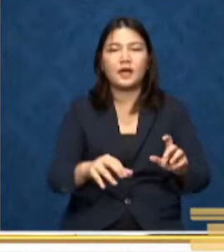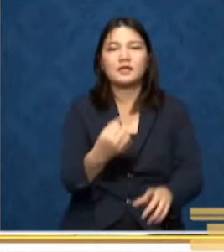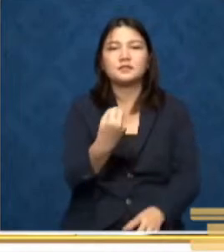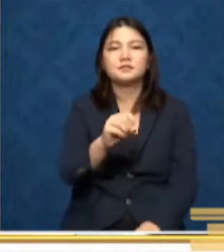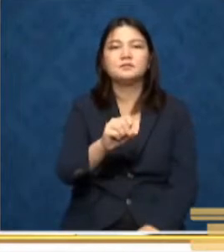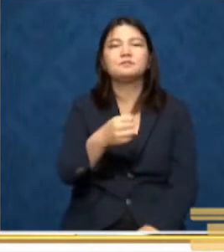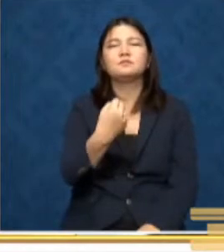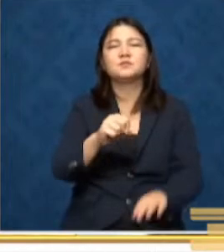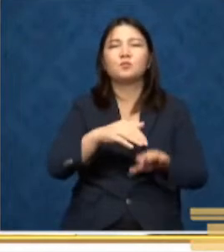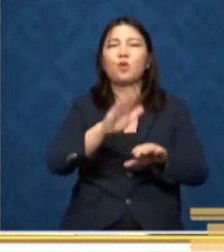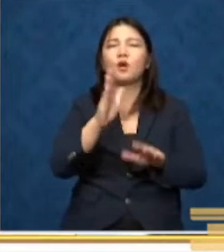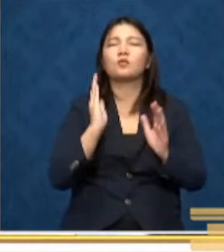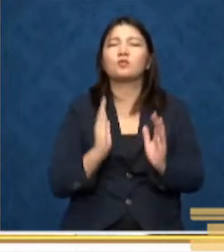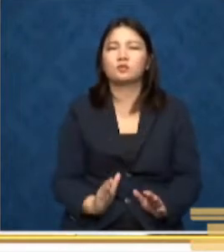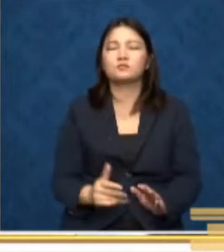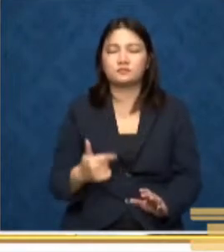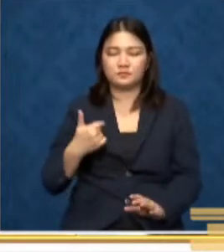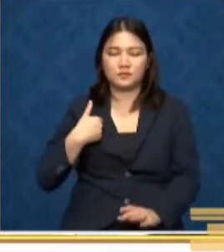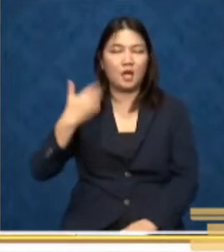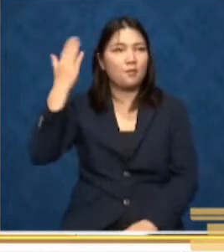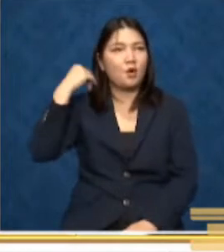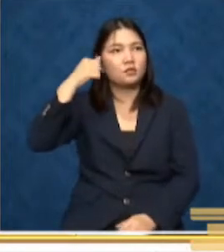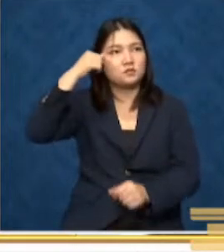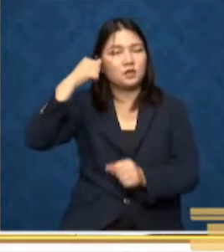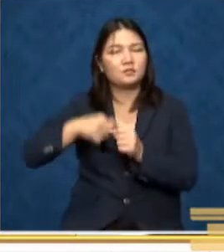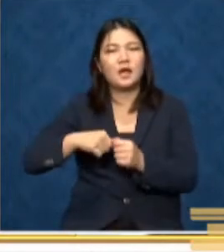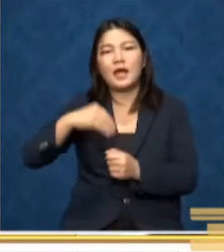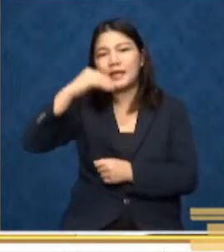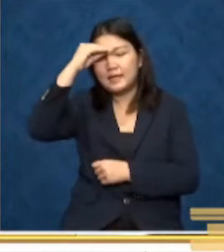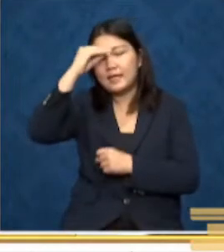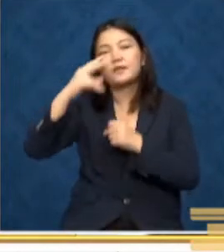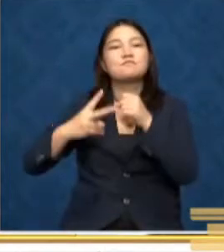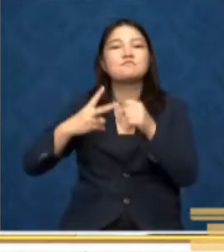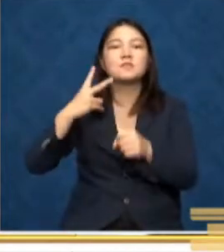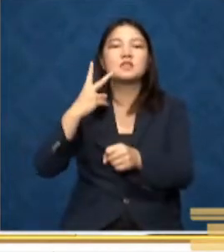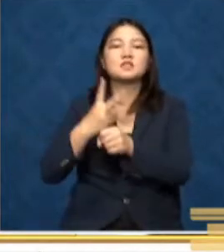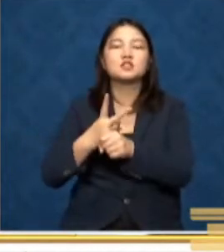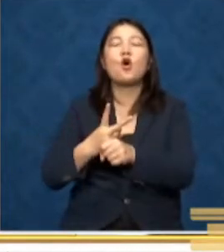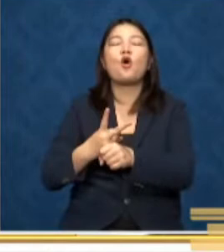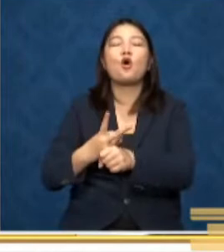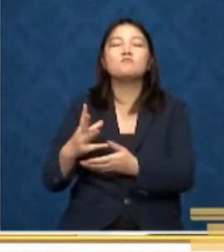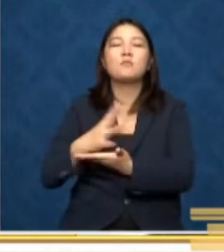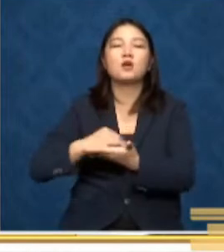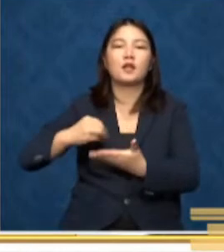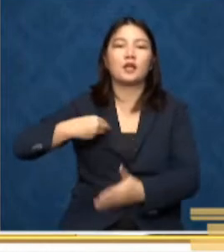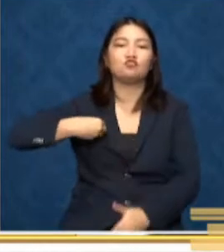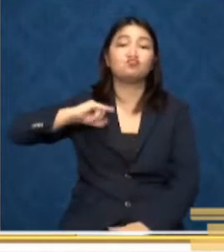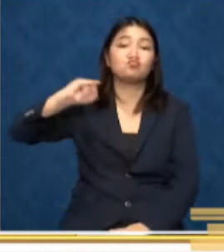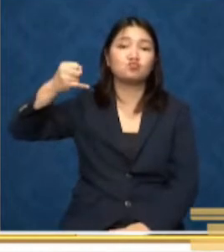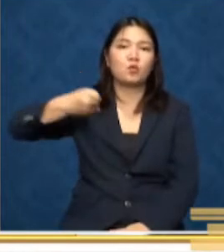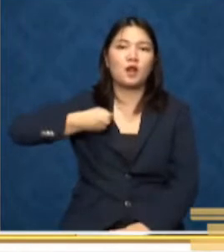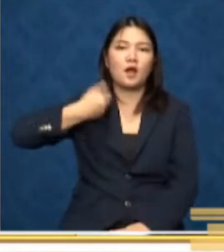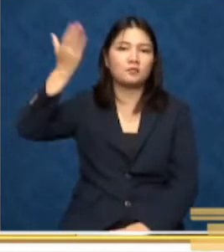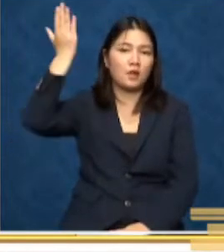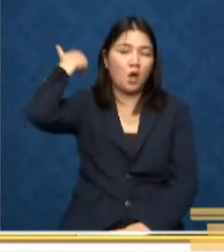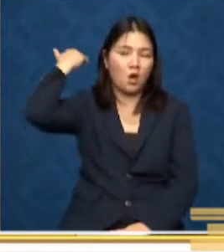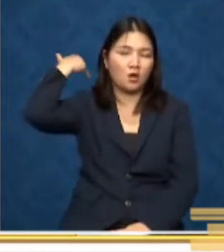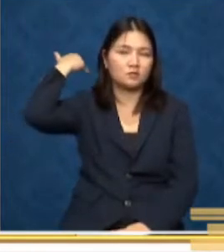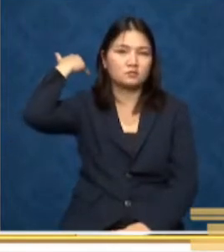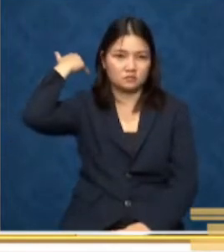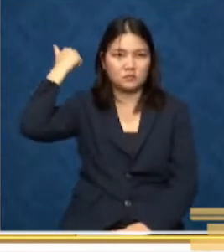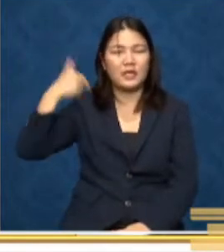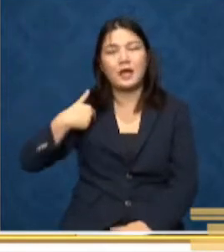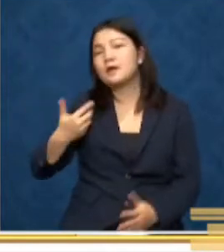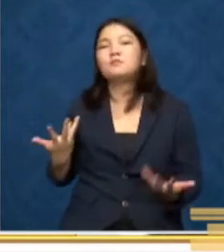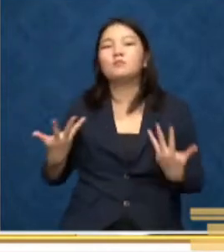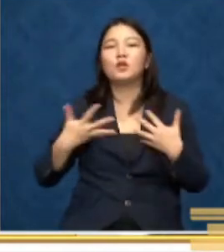ะนิติศาสตร์จุฬาลงกรณ์มหาวิทยาลัยไปร่วมชุมนุมกับพี่น้องประชาชนที่มัสยิดกล